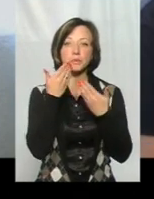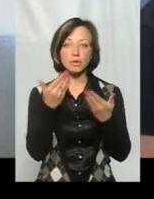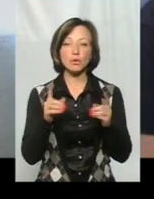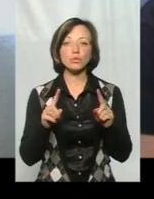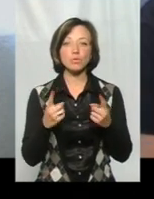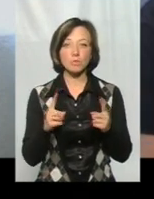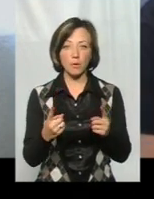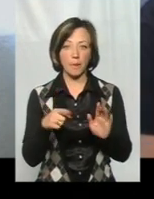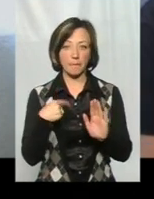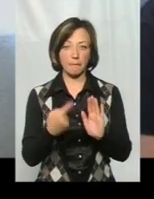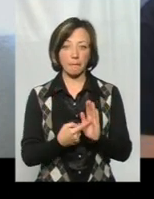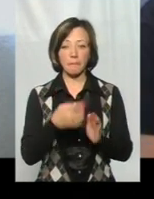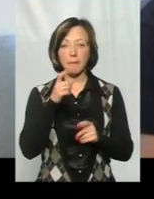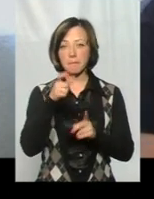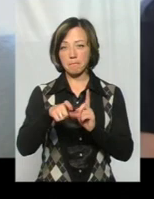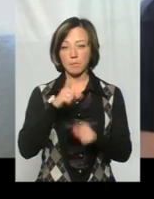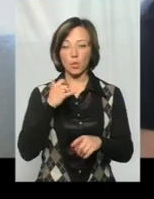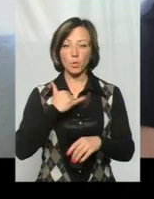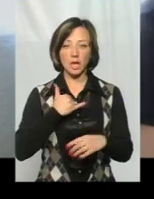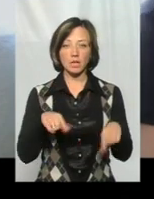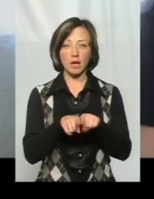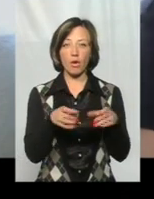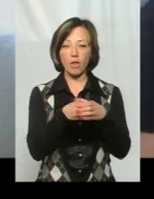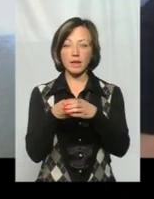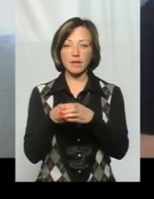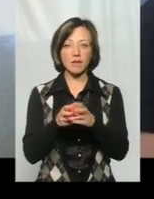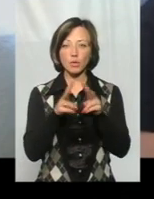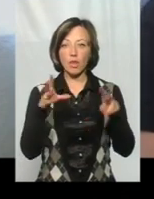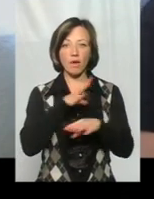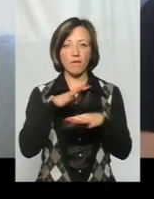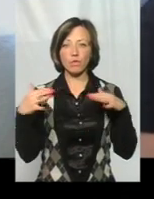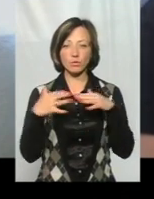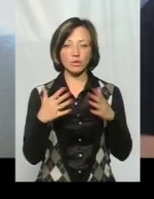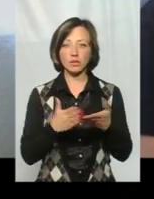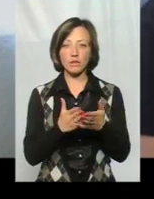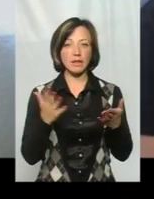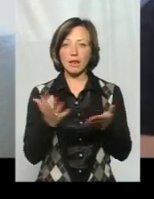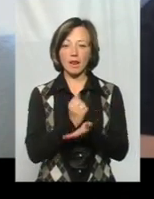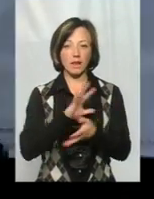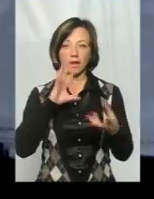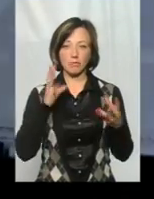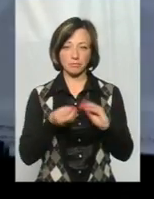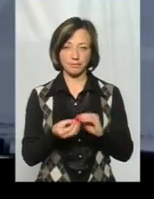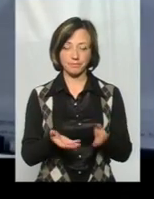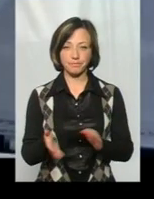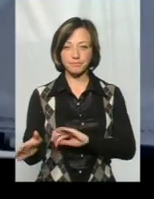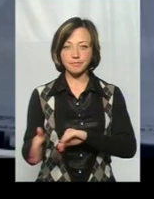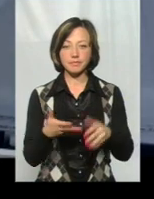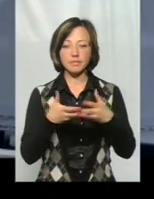цей... Каже, ну, в нас такий колектив, що ніхто ніде не воював, не служив, ви не знайдете з ними спільну мову.